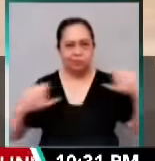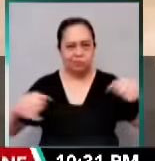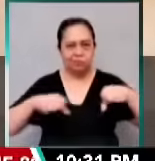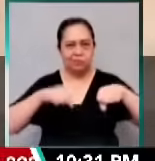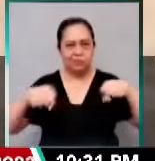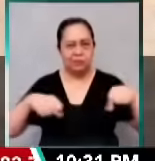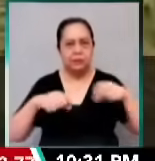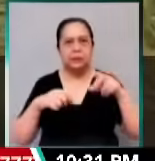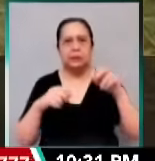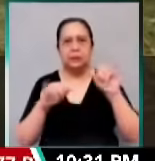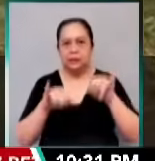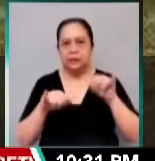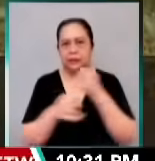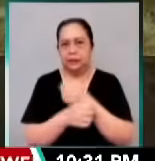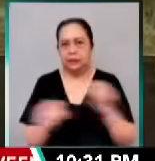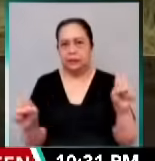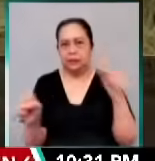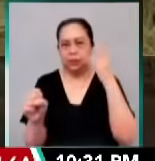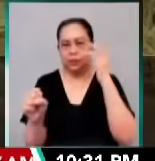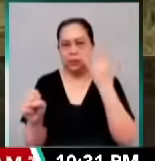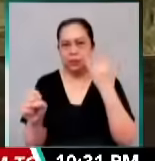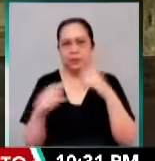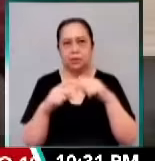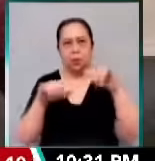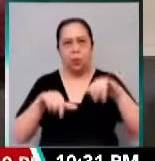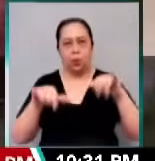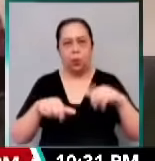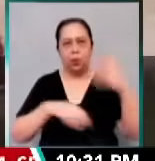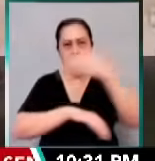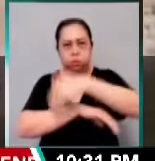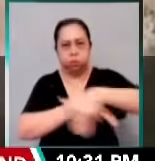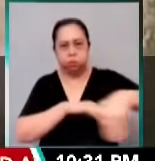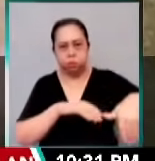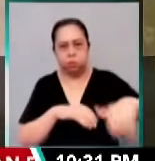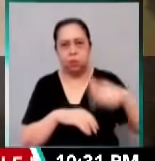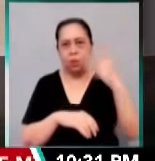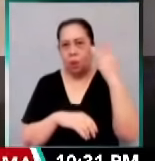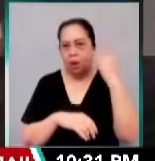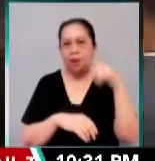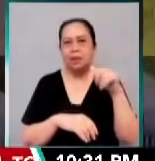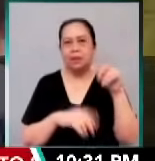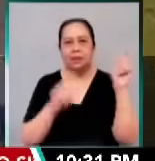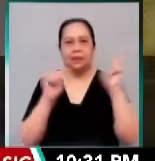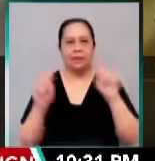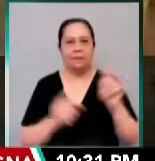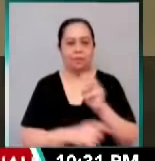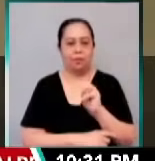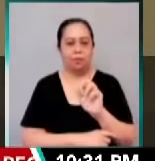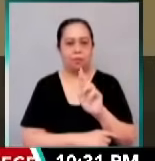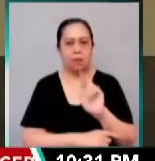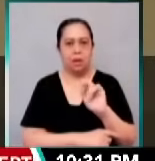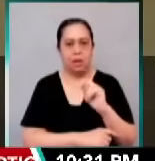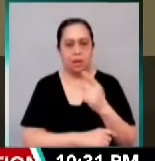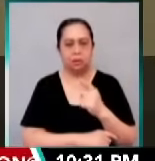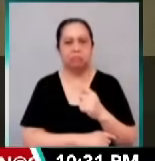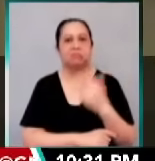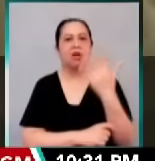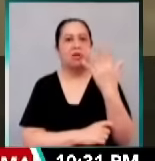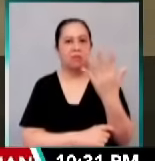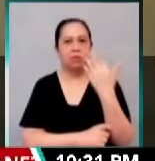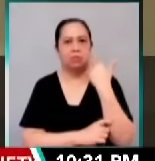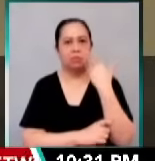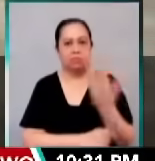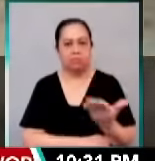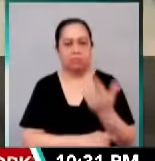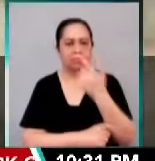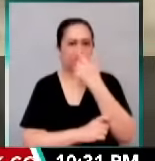ang nag-uulan sa lugar na yan dahil sa Bagyong Maring. 5 na ang namatay sa bayan dahil sa pagbaha. Inilikas din ng